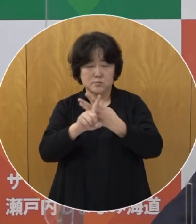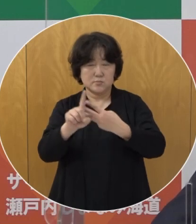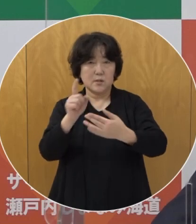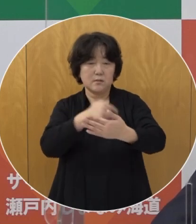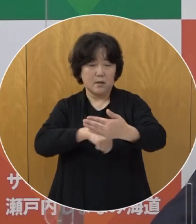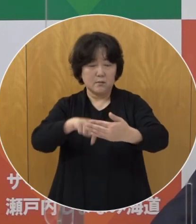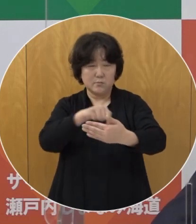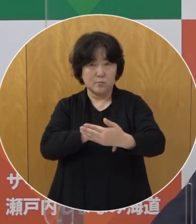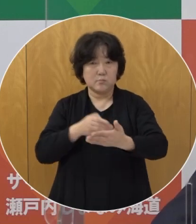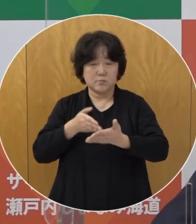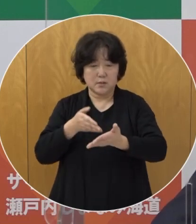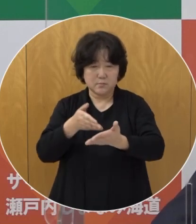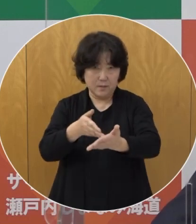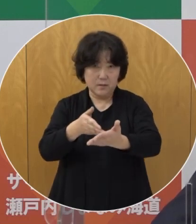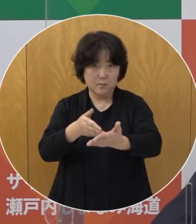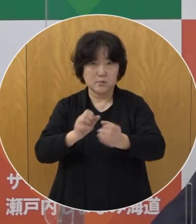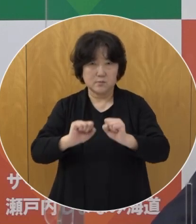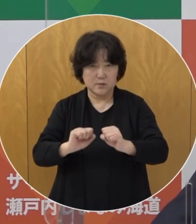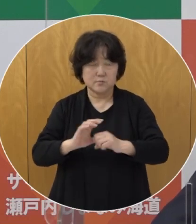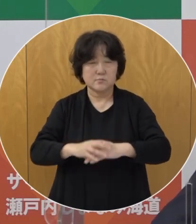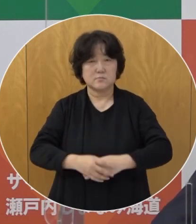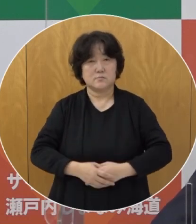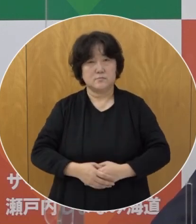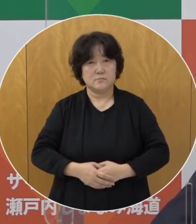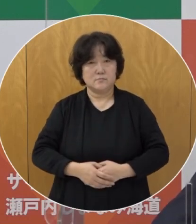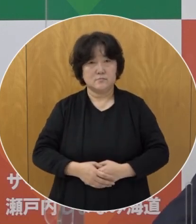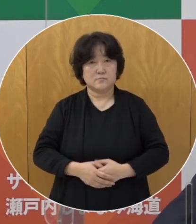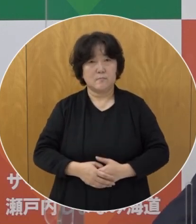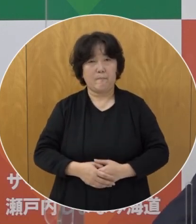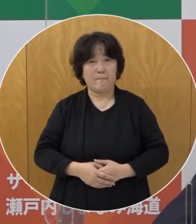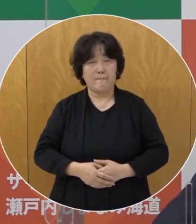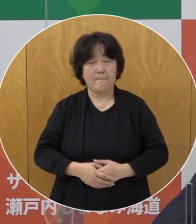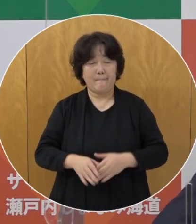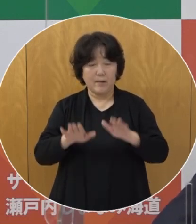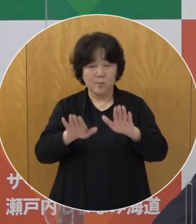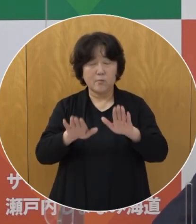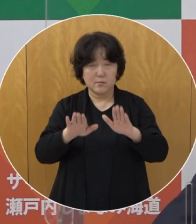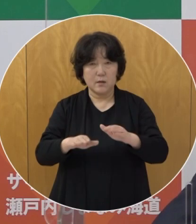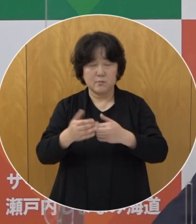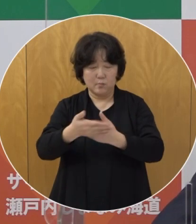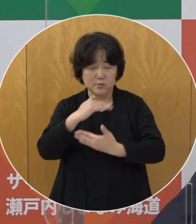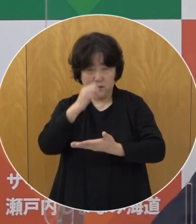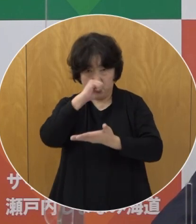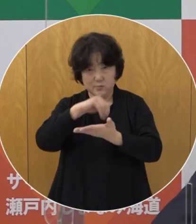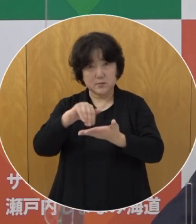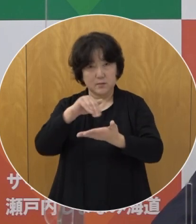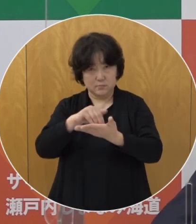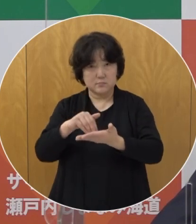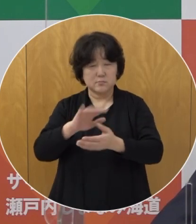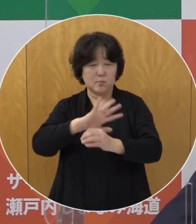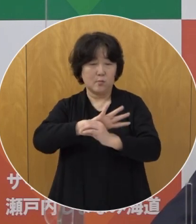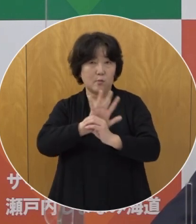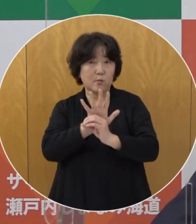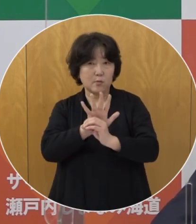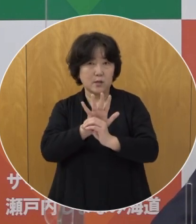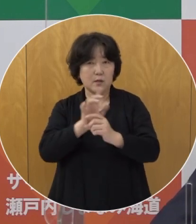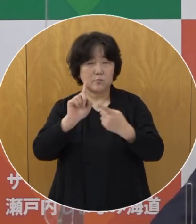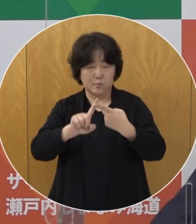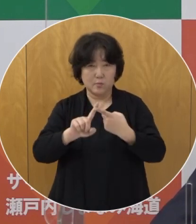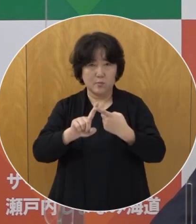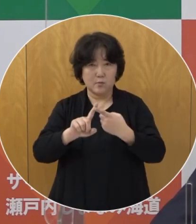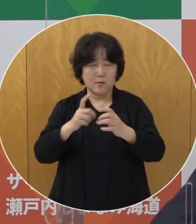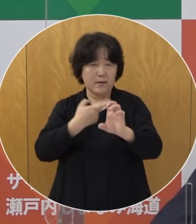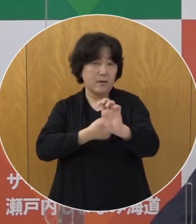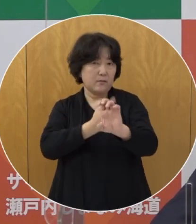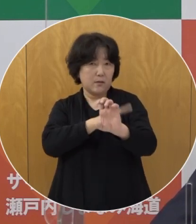てご説明をさせていただきます。今回の補正予算はコロナ禍に加え、エネ